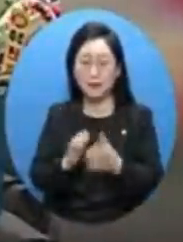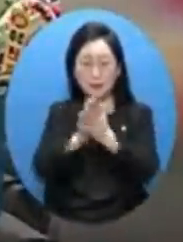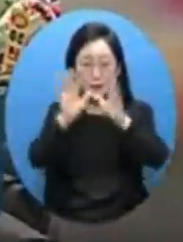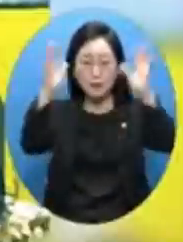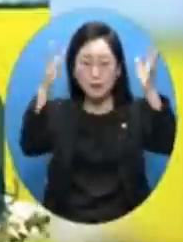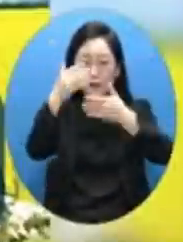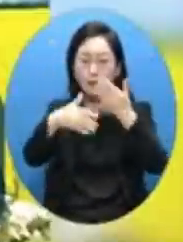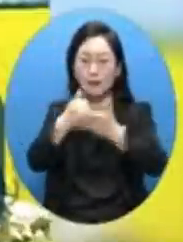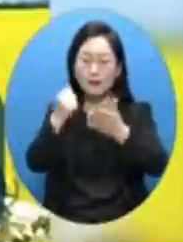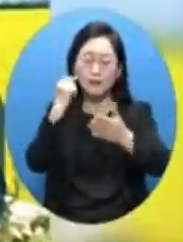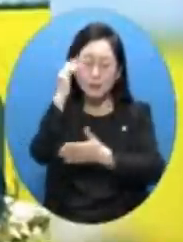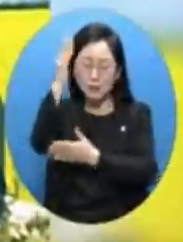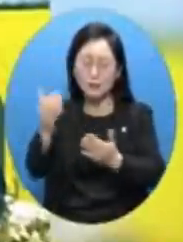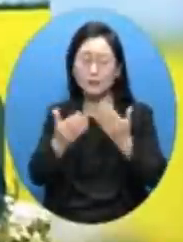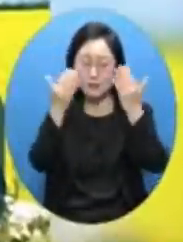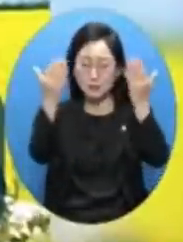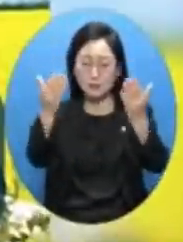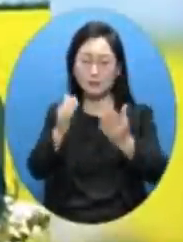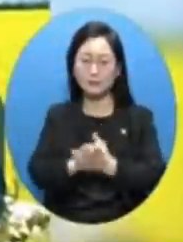할렐루야, 하나님께 모든 영광 올려드립니다.